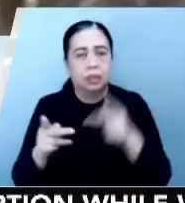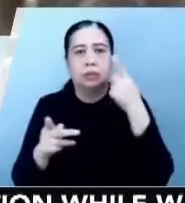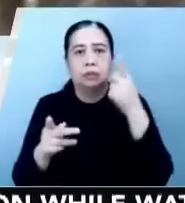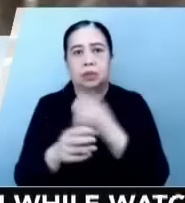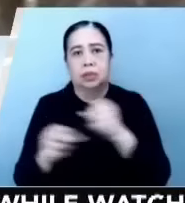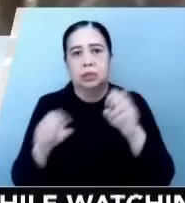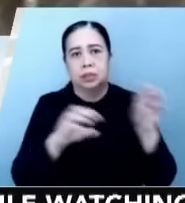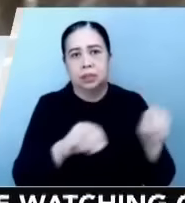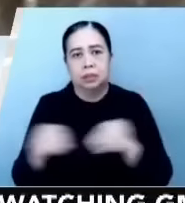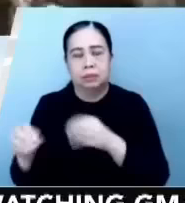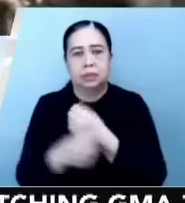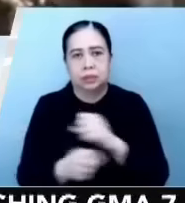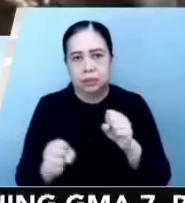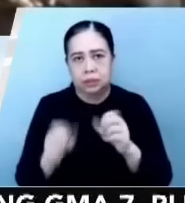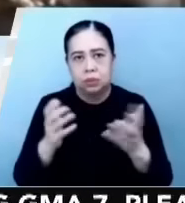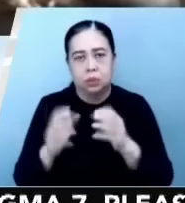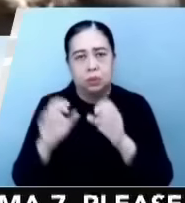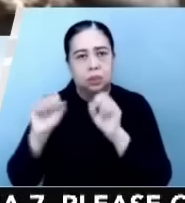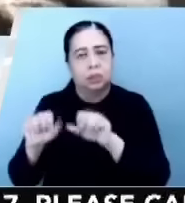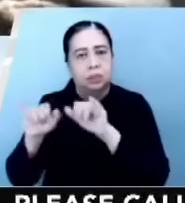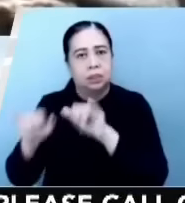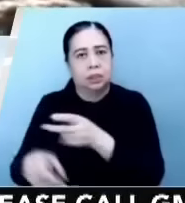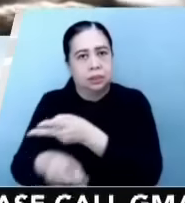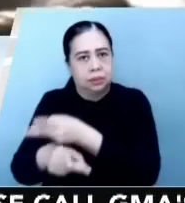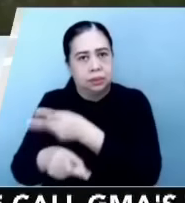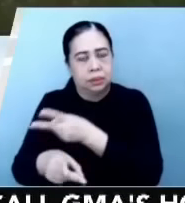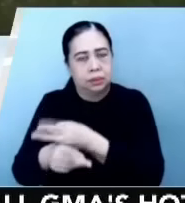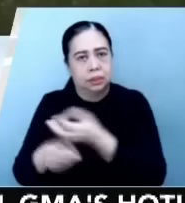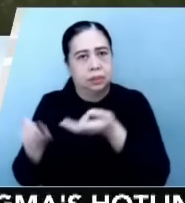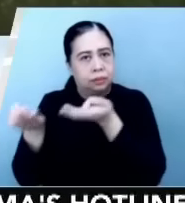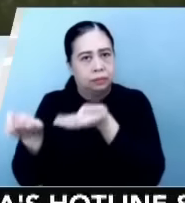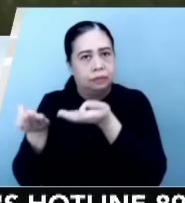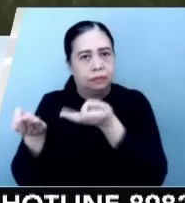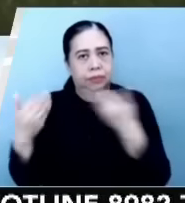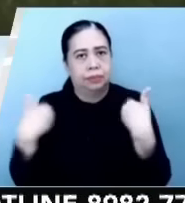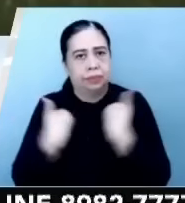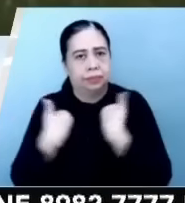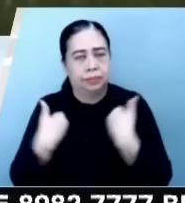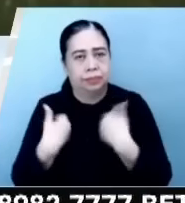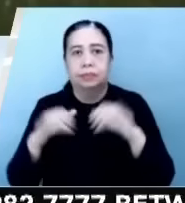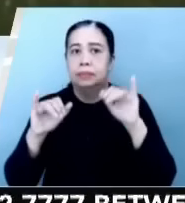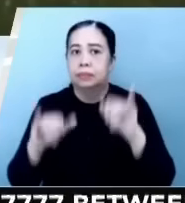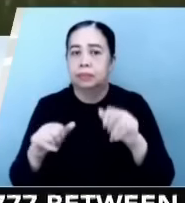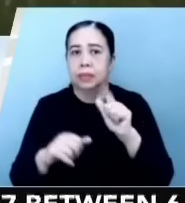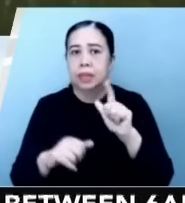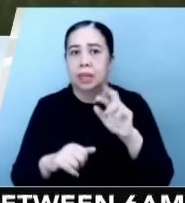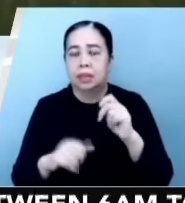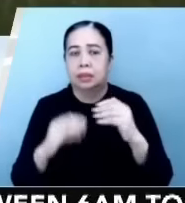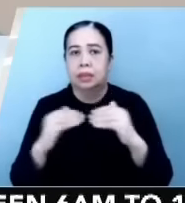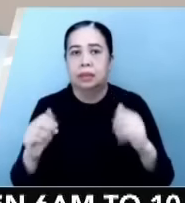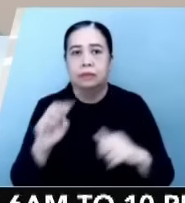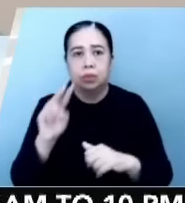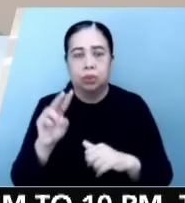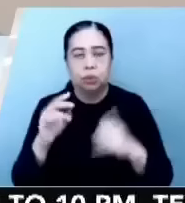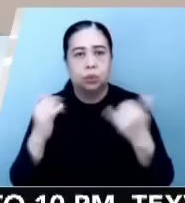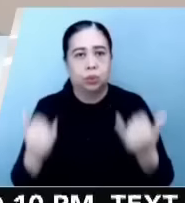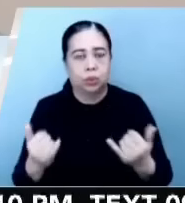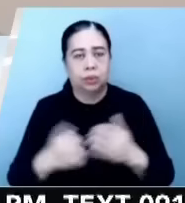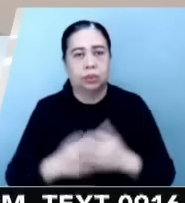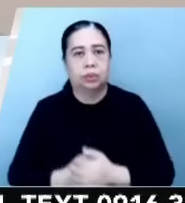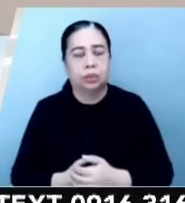marirescue kung saan maaari silang alagaan at mapakain. Nananatili naman sa Alert Level 2 ang Mount Kanlaon ngayong araw. Ayon sa